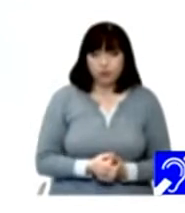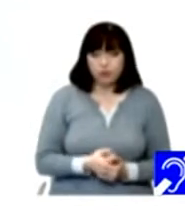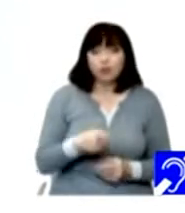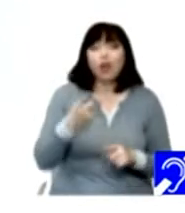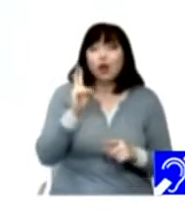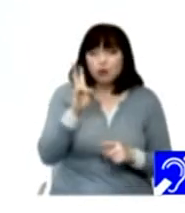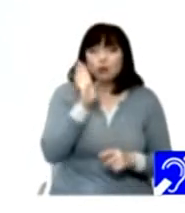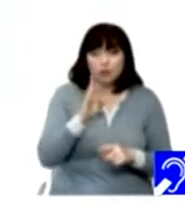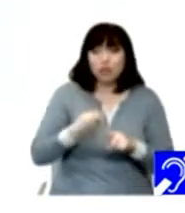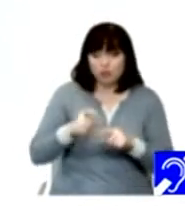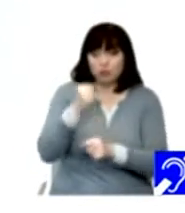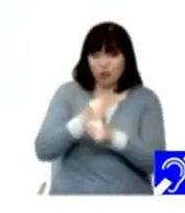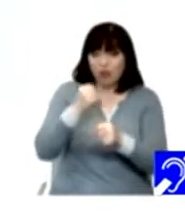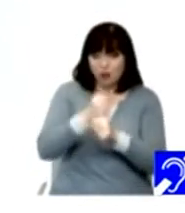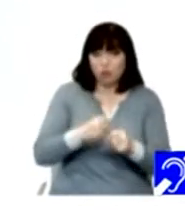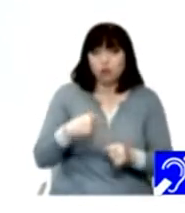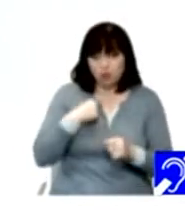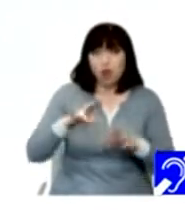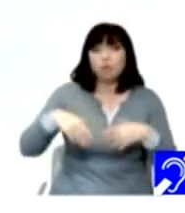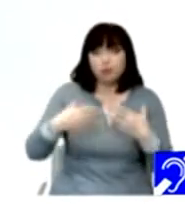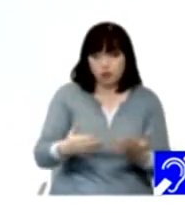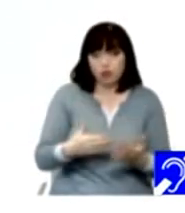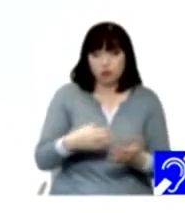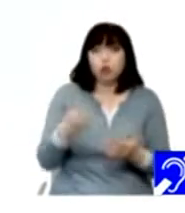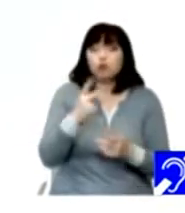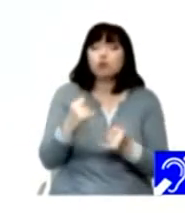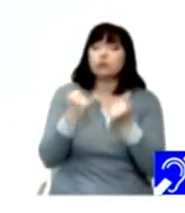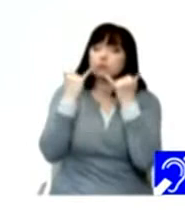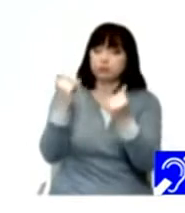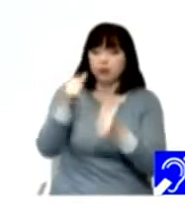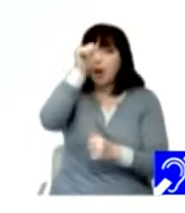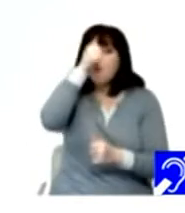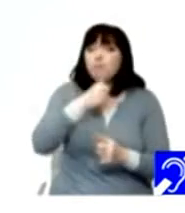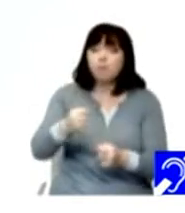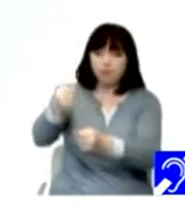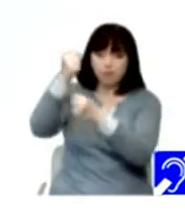fac acest lucru, eu aș propune să fac și un monument. Nu numai să le